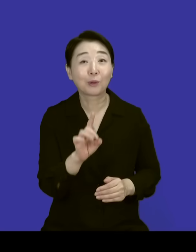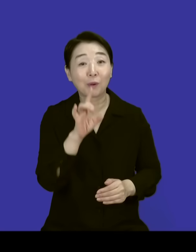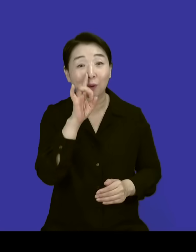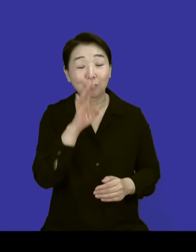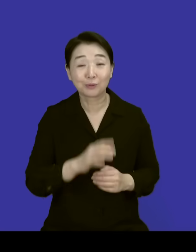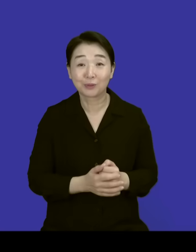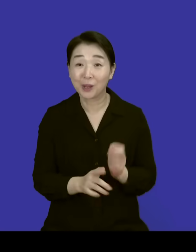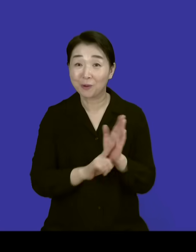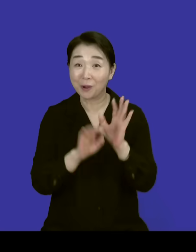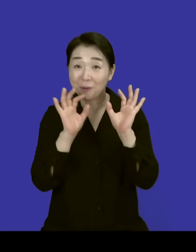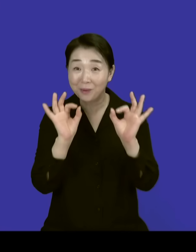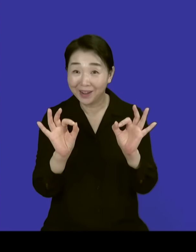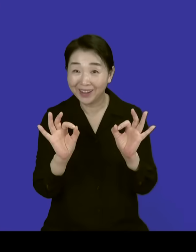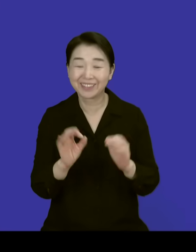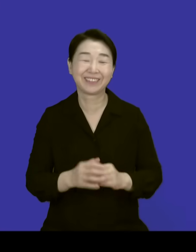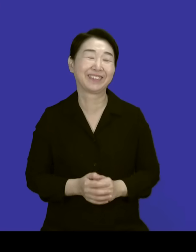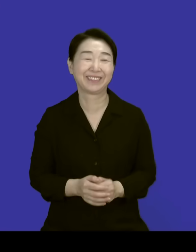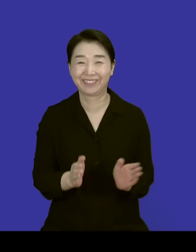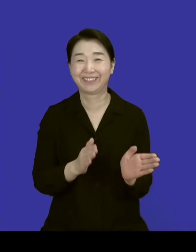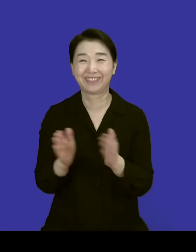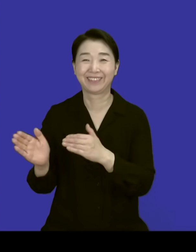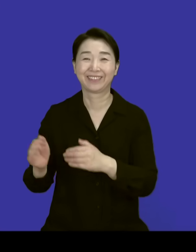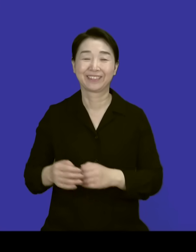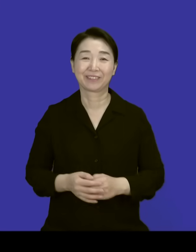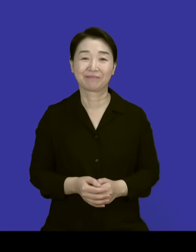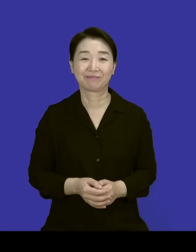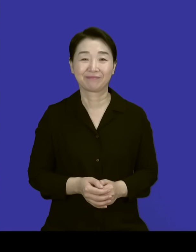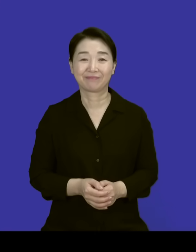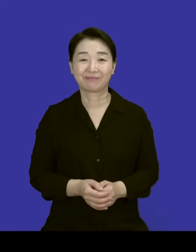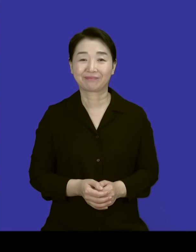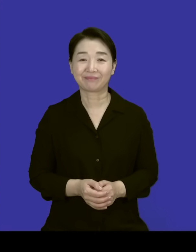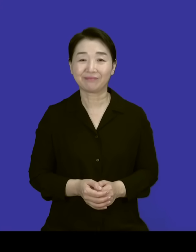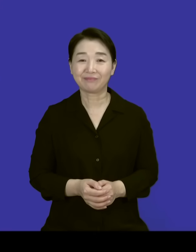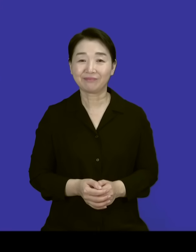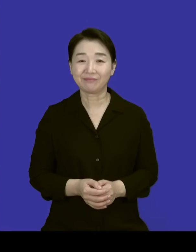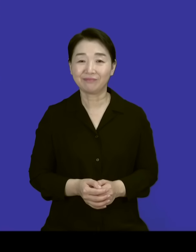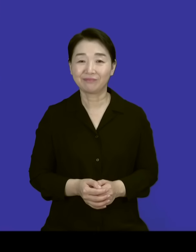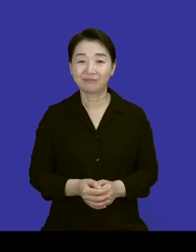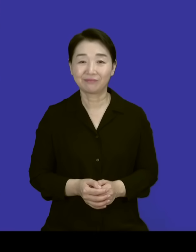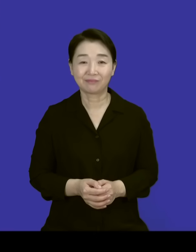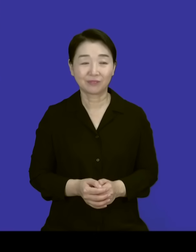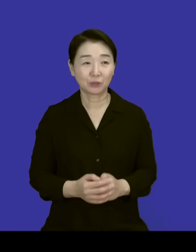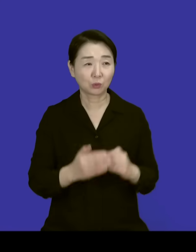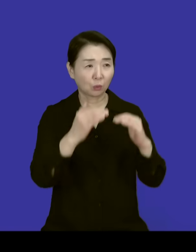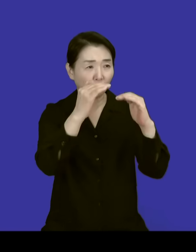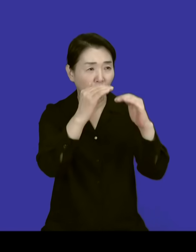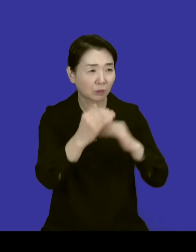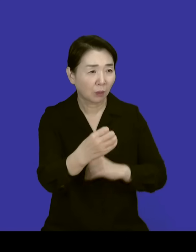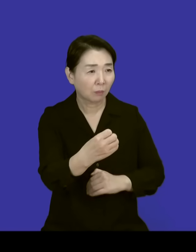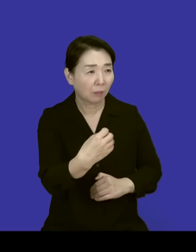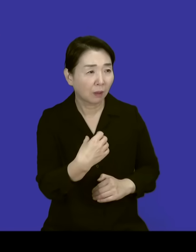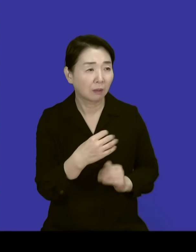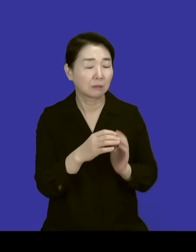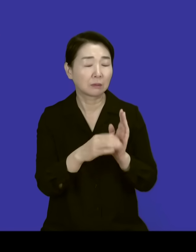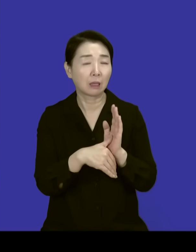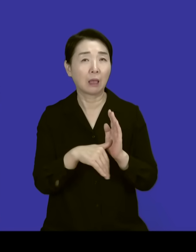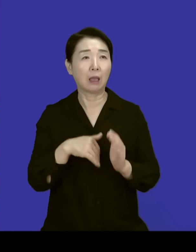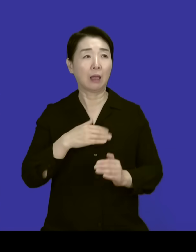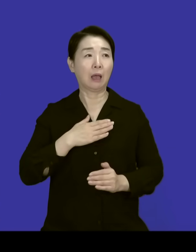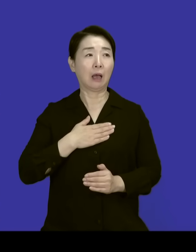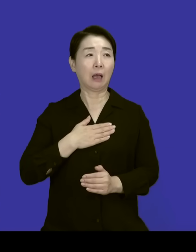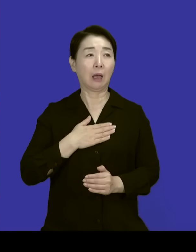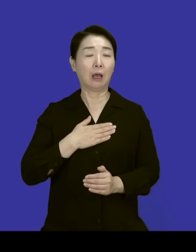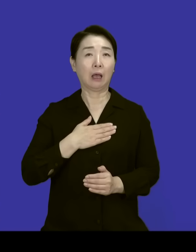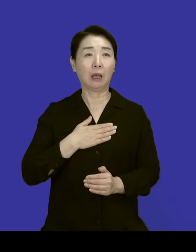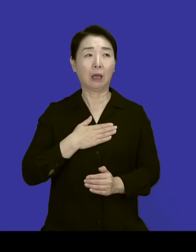한번 잠깐 보고 오겠습니다. 예. 아니 근데 계속 얘기를 이게 나이가 들으니까 그런지 네. 이런 얘기 들었을 때 어머니 생각만 계속